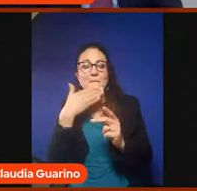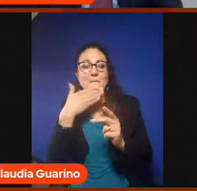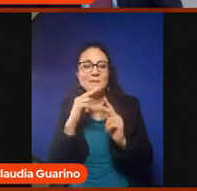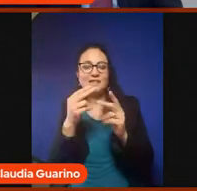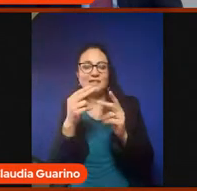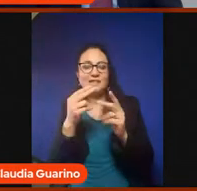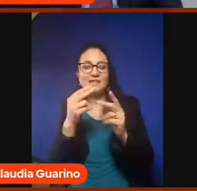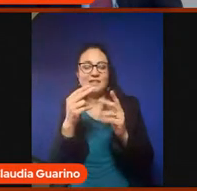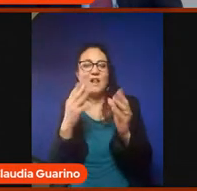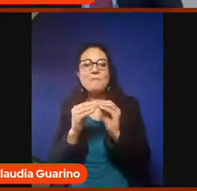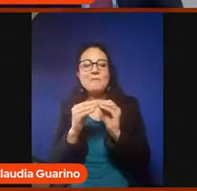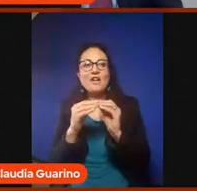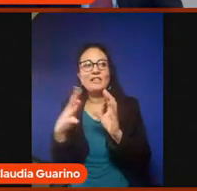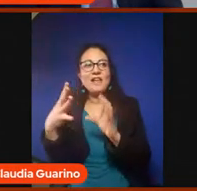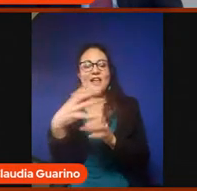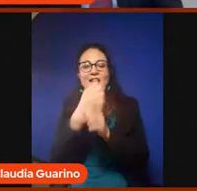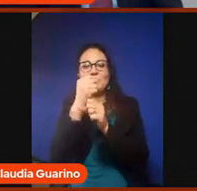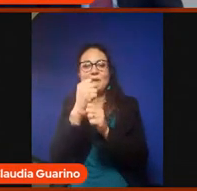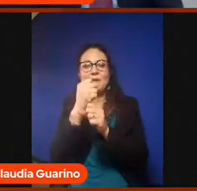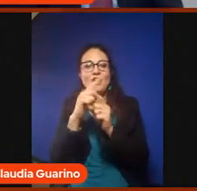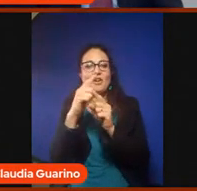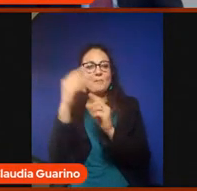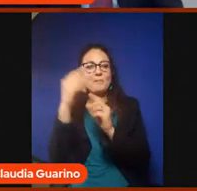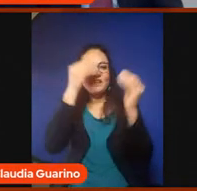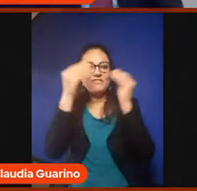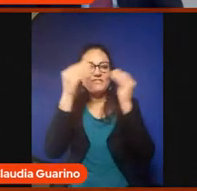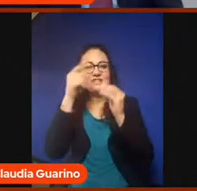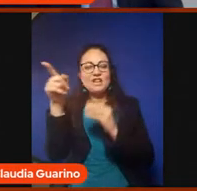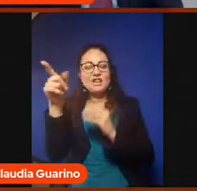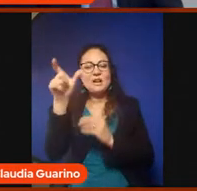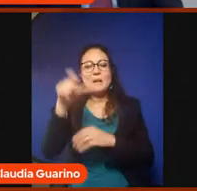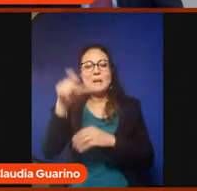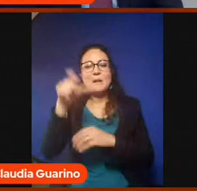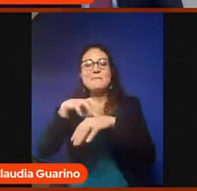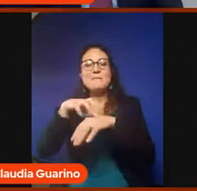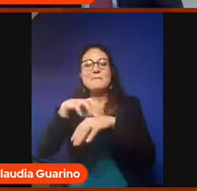ministro Giovannini sul valore dello spostamento,